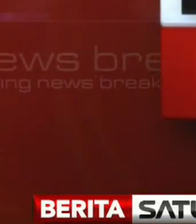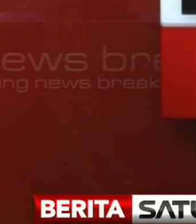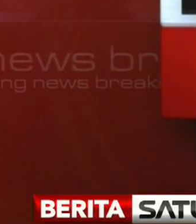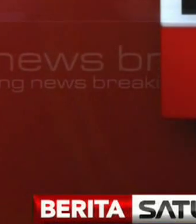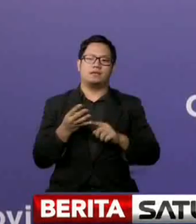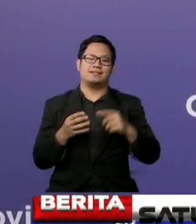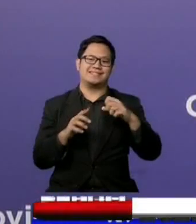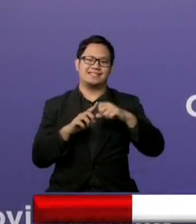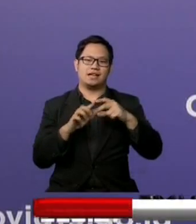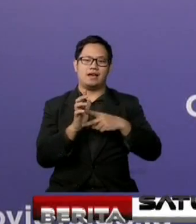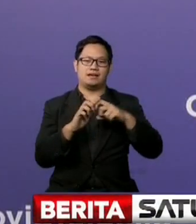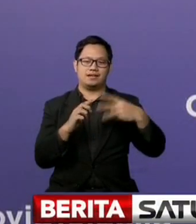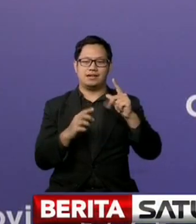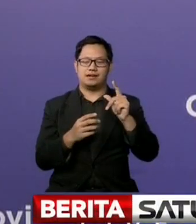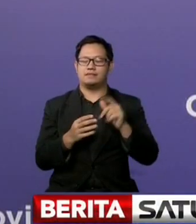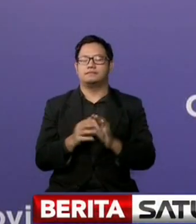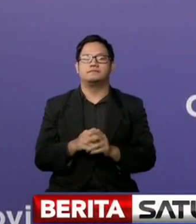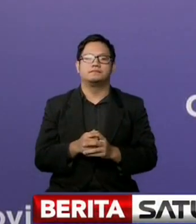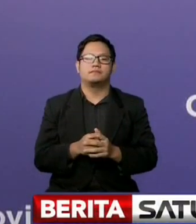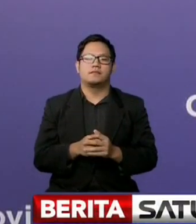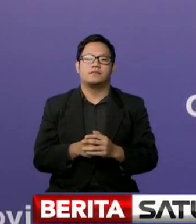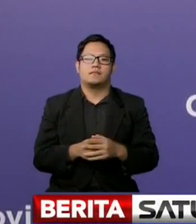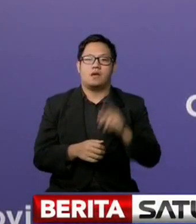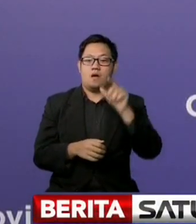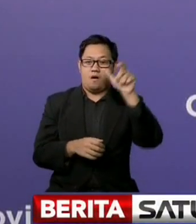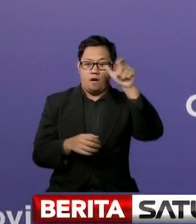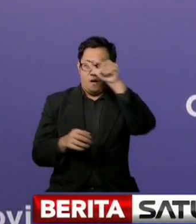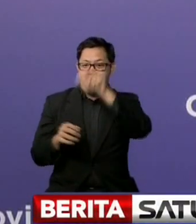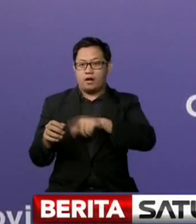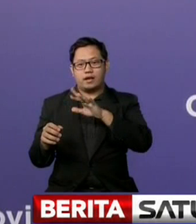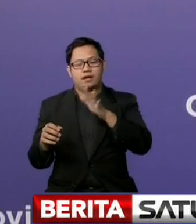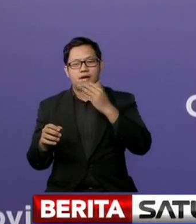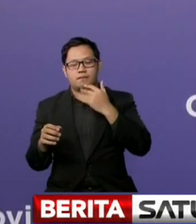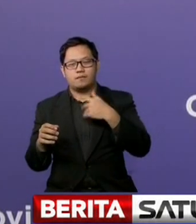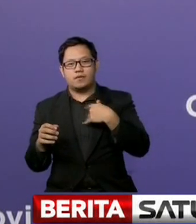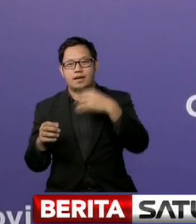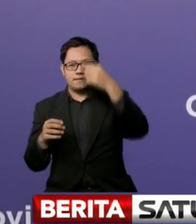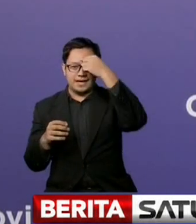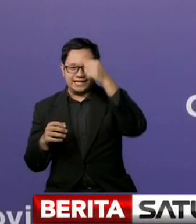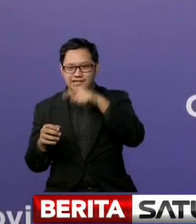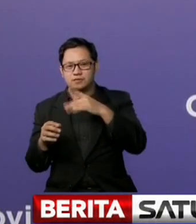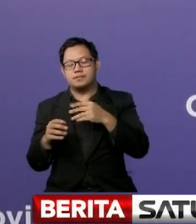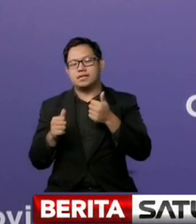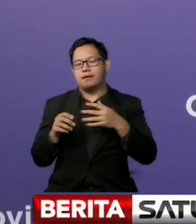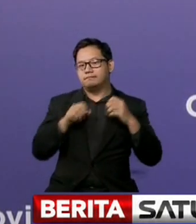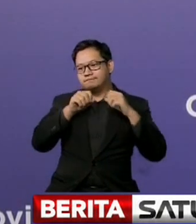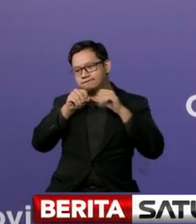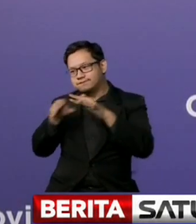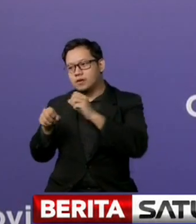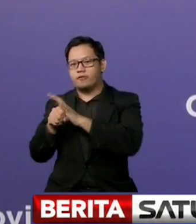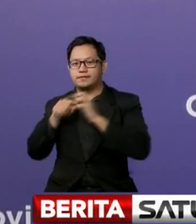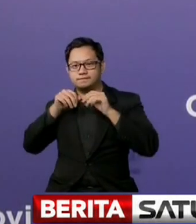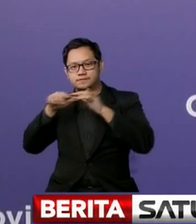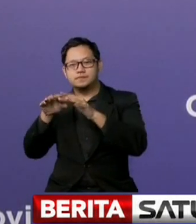Hai dan orang yang mengidap penyakit tidak menular ini akan menjadi kelompok yang rentan apabila terinfeksi covert